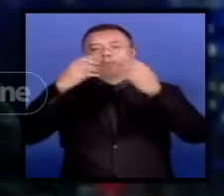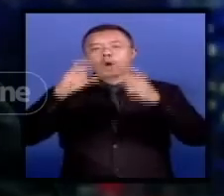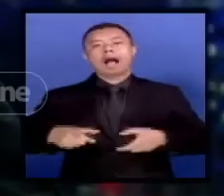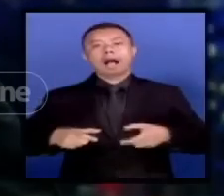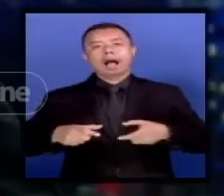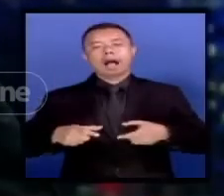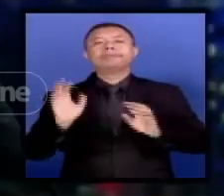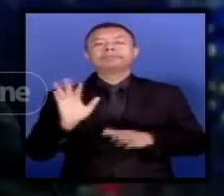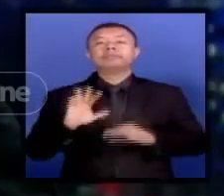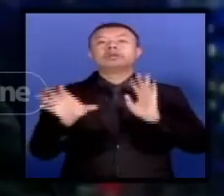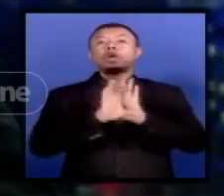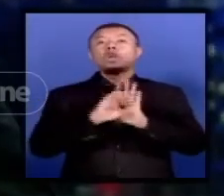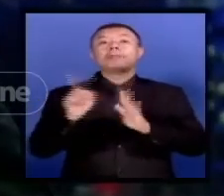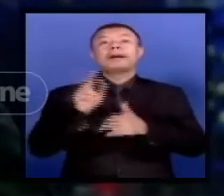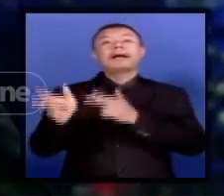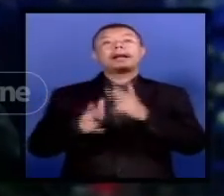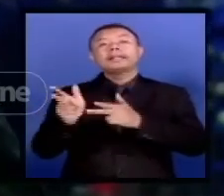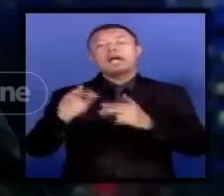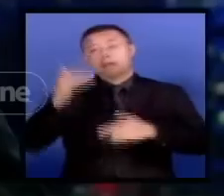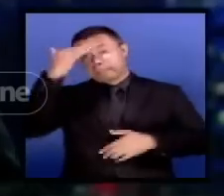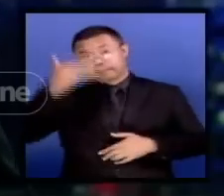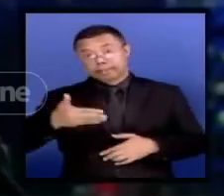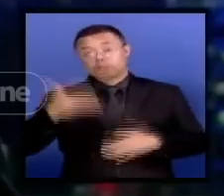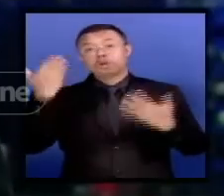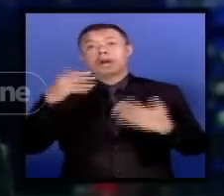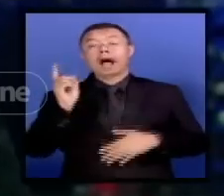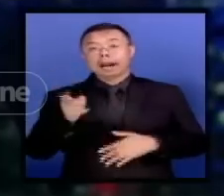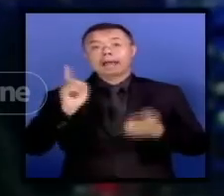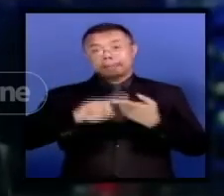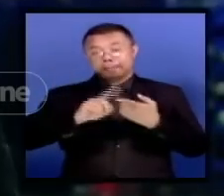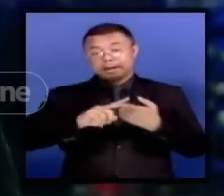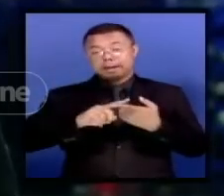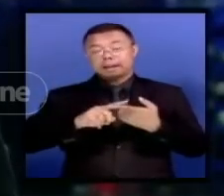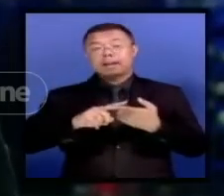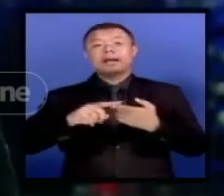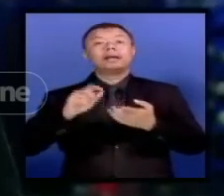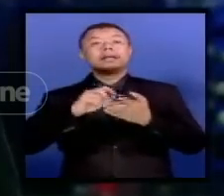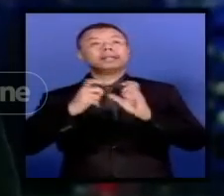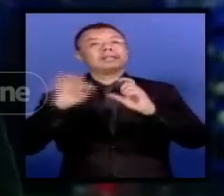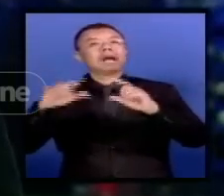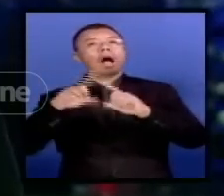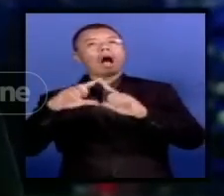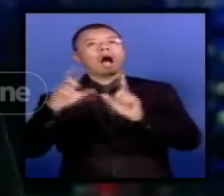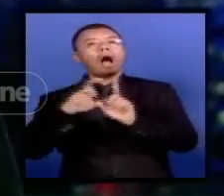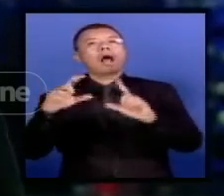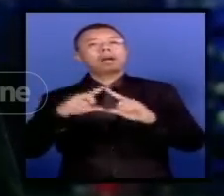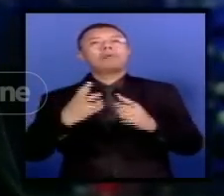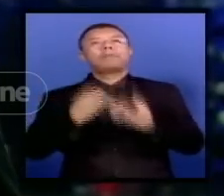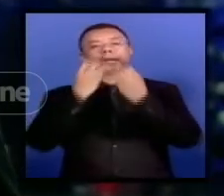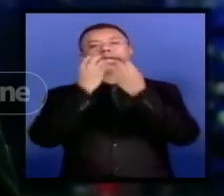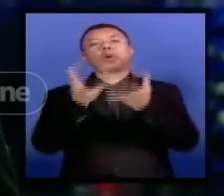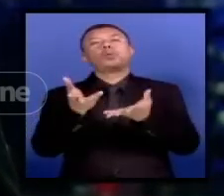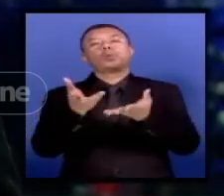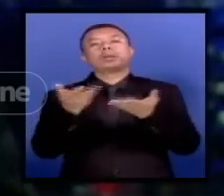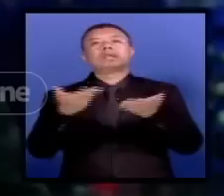transportasi umum seperti di kereta maupun di bus. Nah, sudah ada rekan kami Syahda Yustizia yang akan mengabarkan